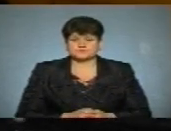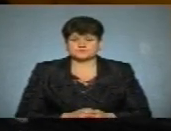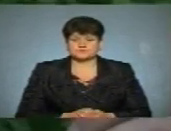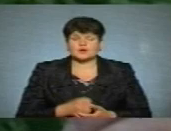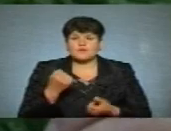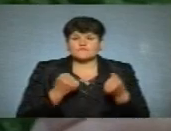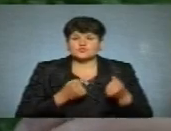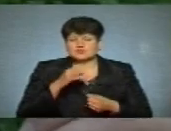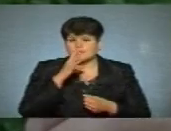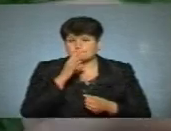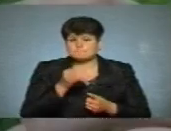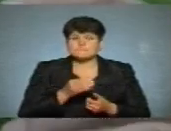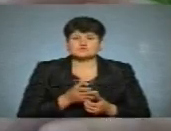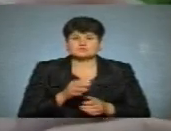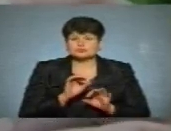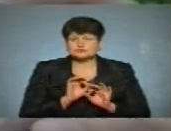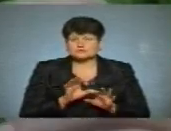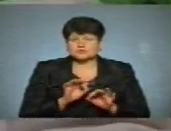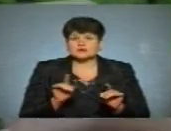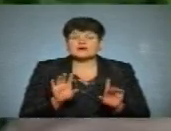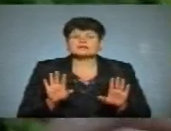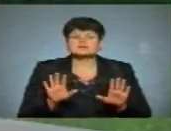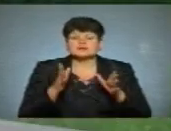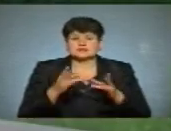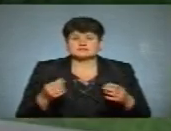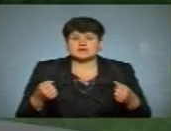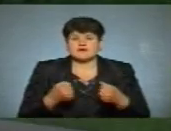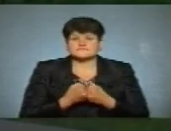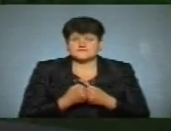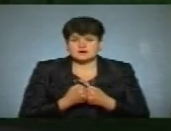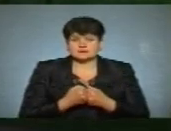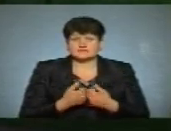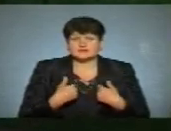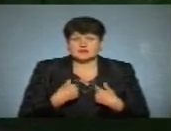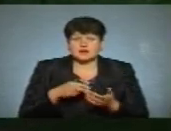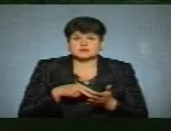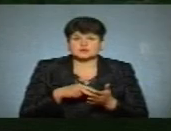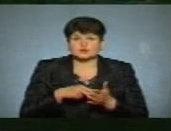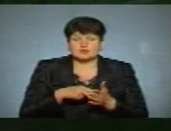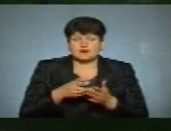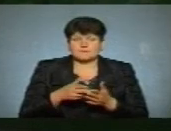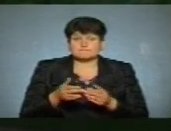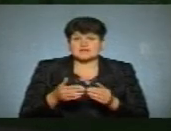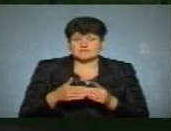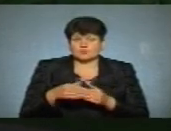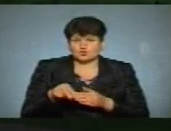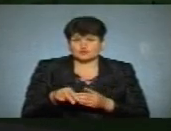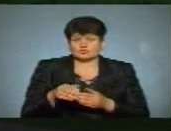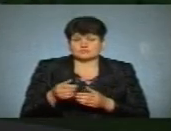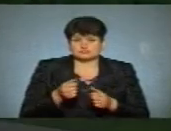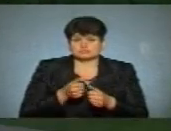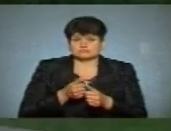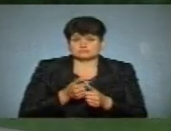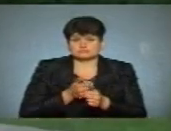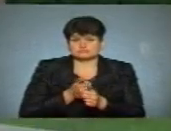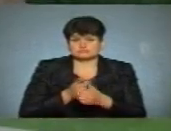Водій маршрутки Мирослав Марощак розповів, як сталася аварія. Я стояв переді мною за торбою, я став і стояв.